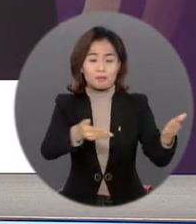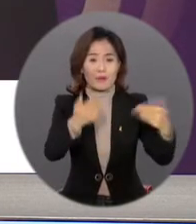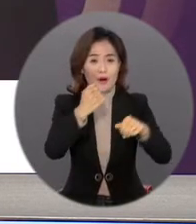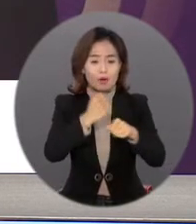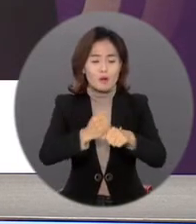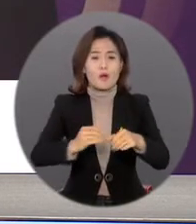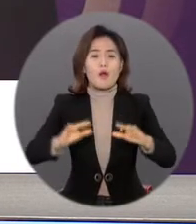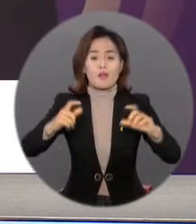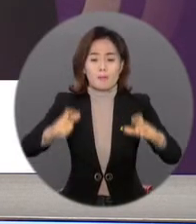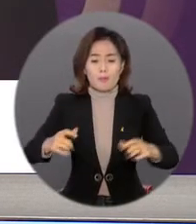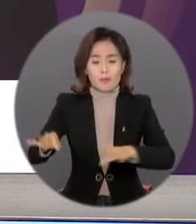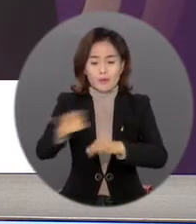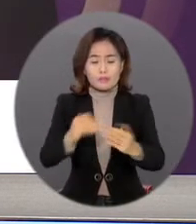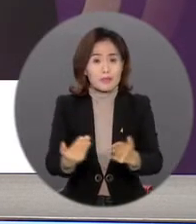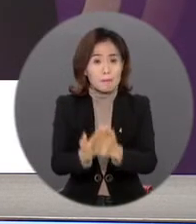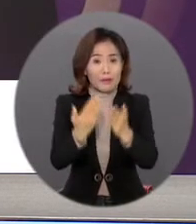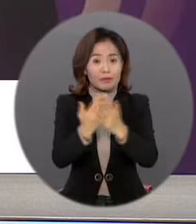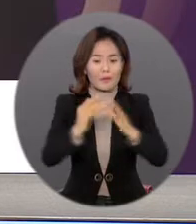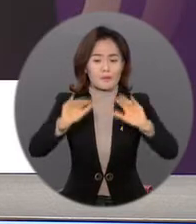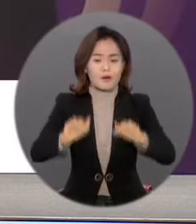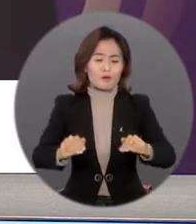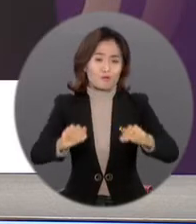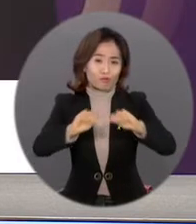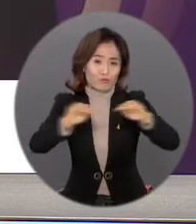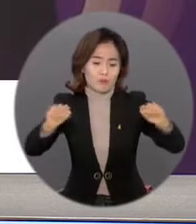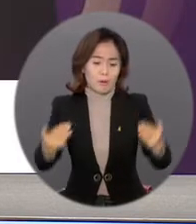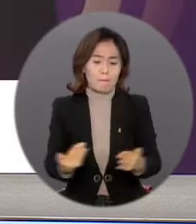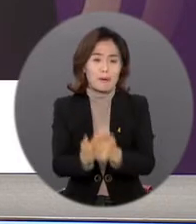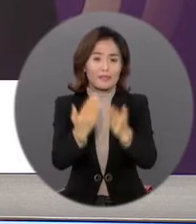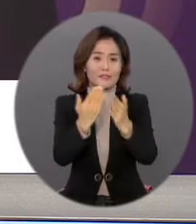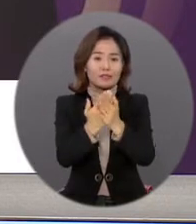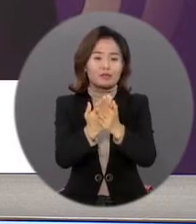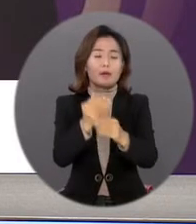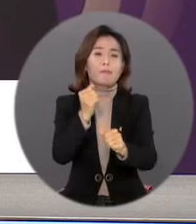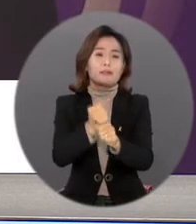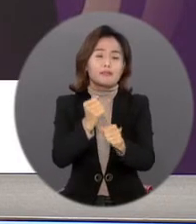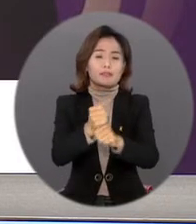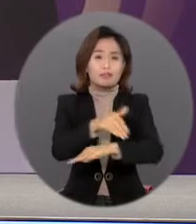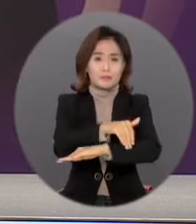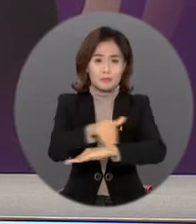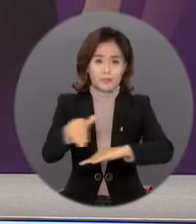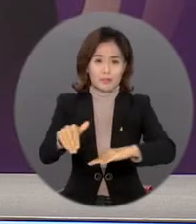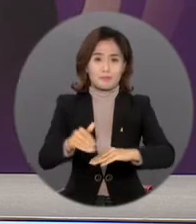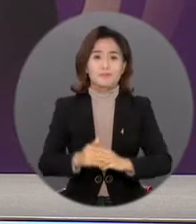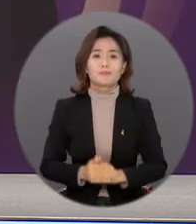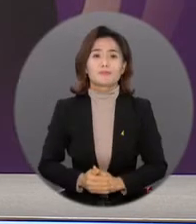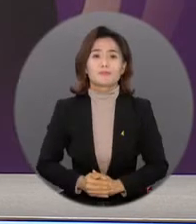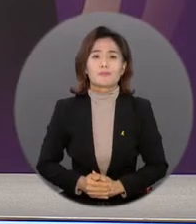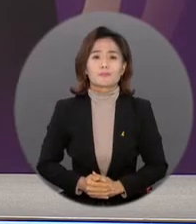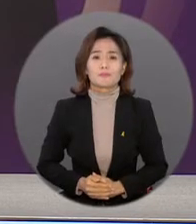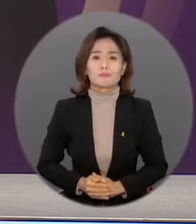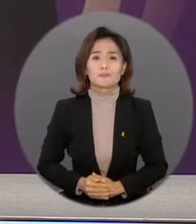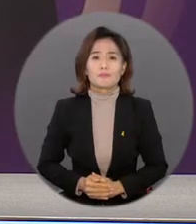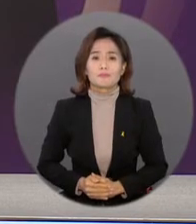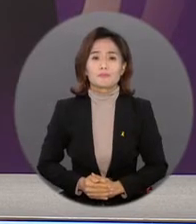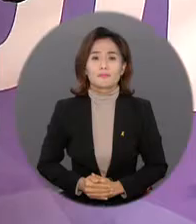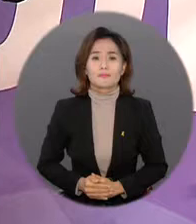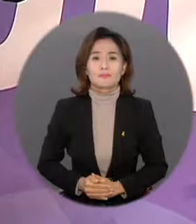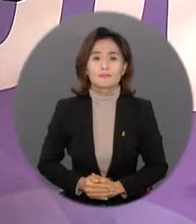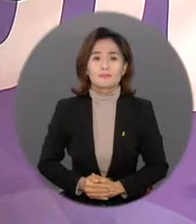남북권 경제 활성화와 국가 균형 발전의 토대를 마련하겠다는 전략입니다. 보도에 조재한 기자입니다.